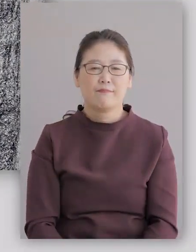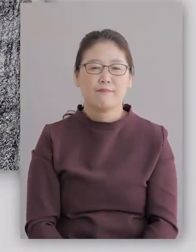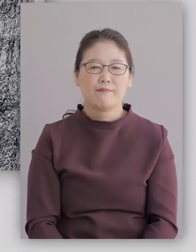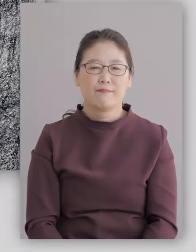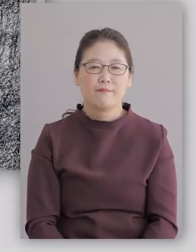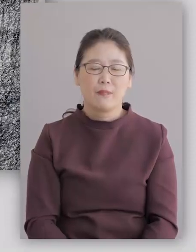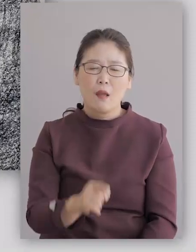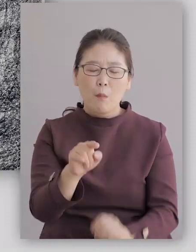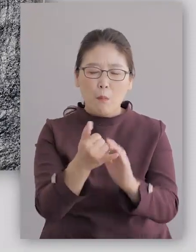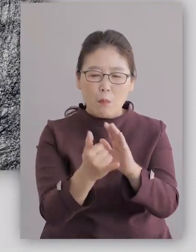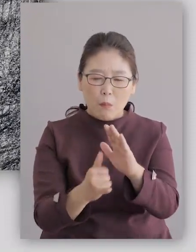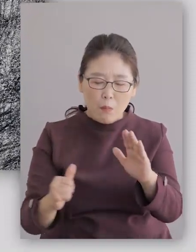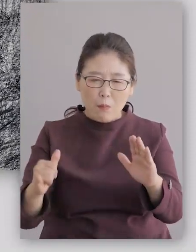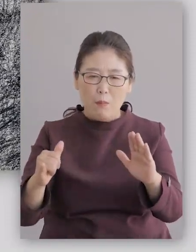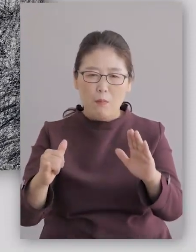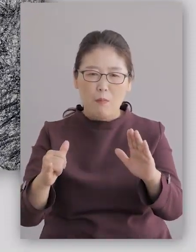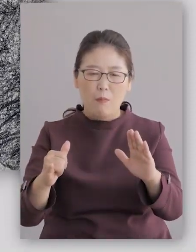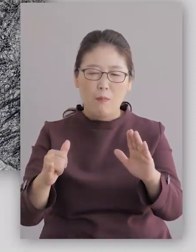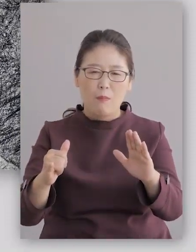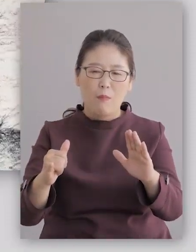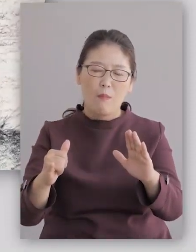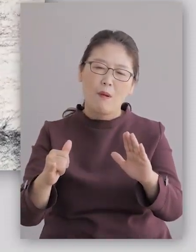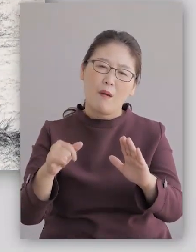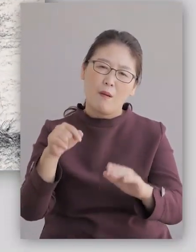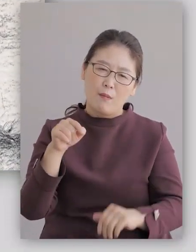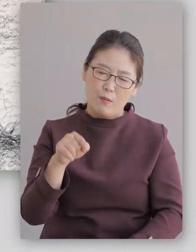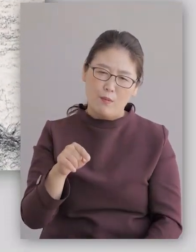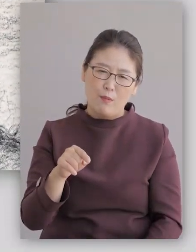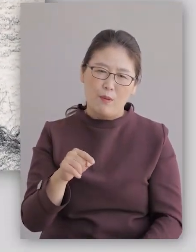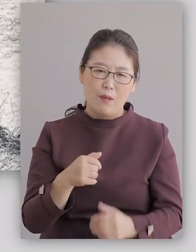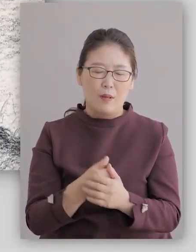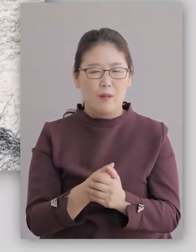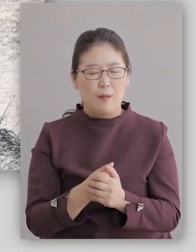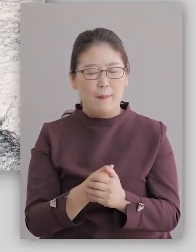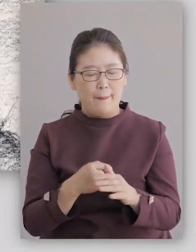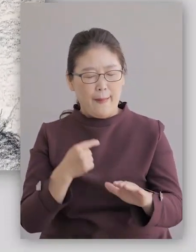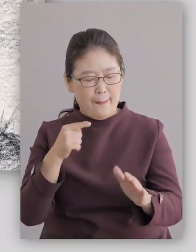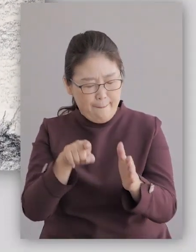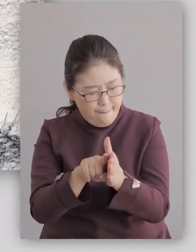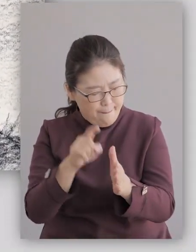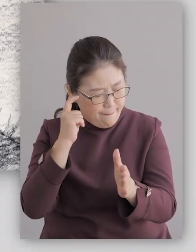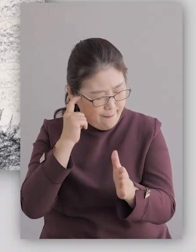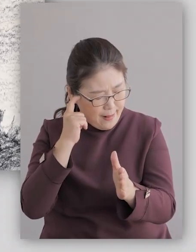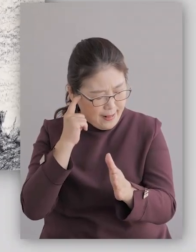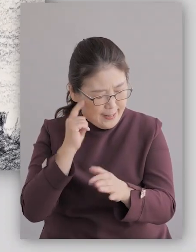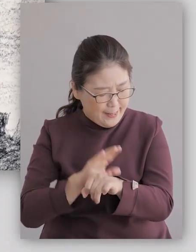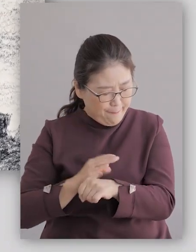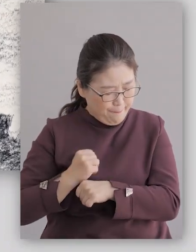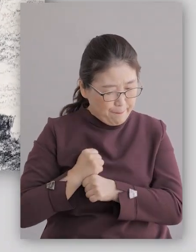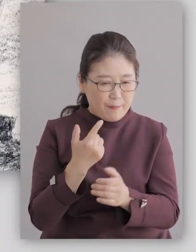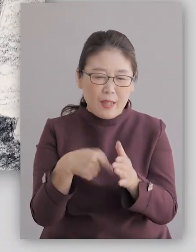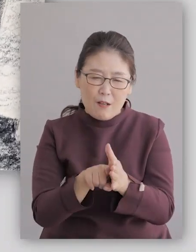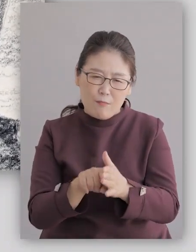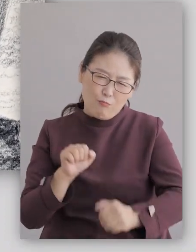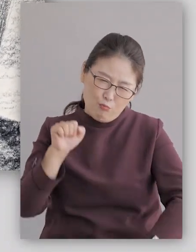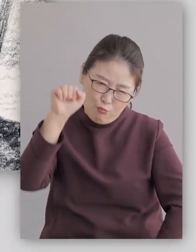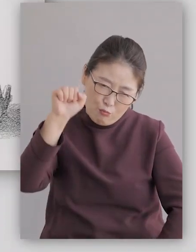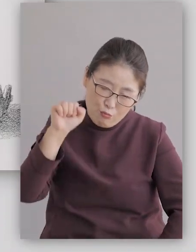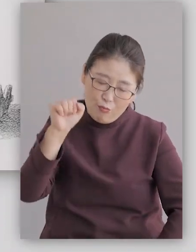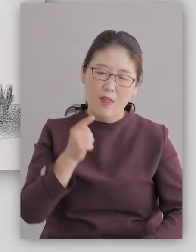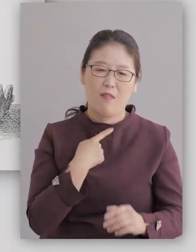되었고요. 가족과 또 자기 신들의 신념을 지키기 위해서 싸웠던 사람들의